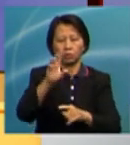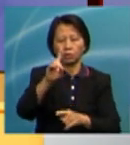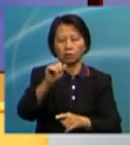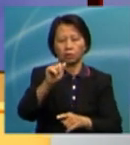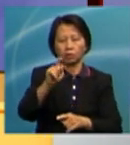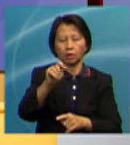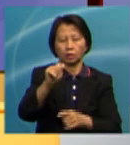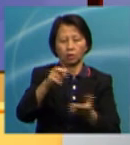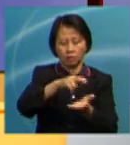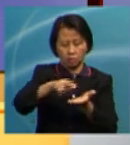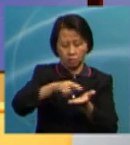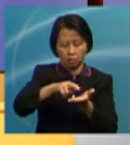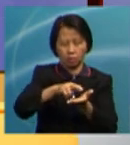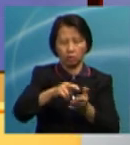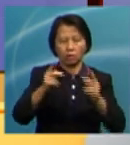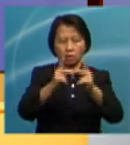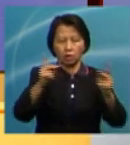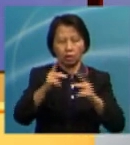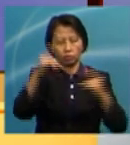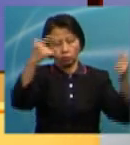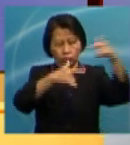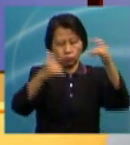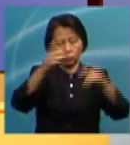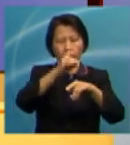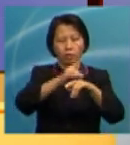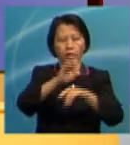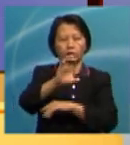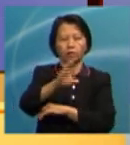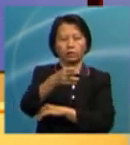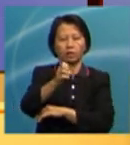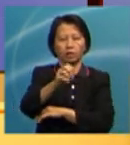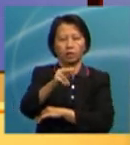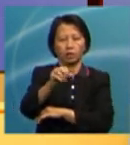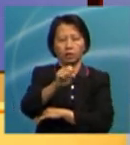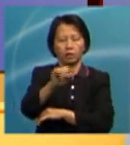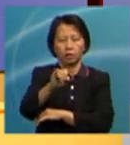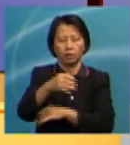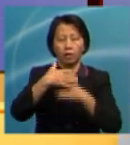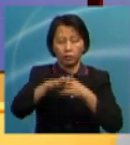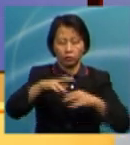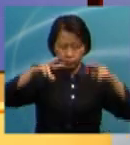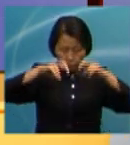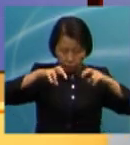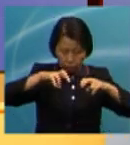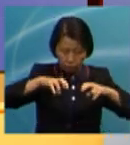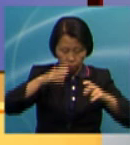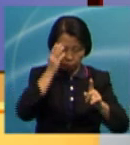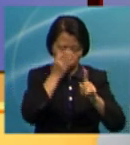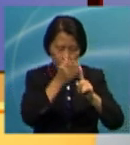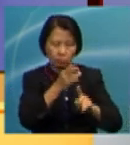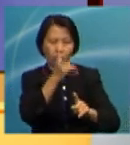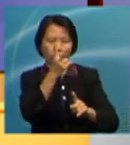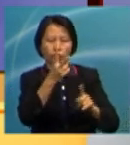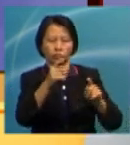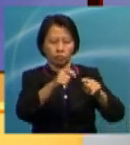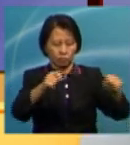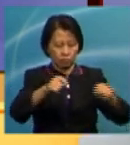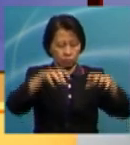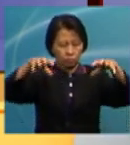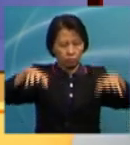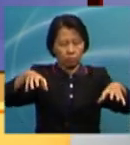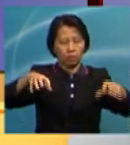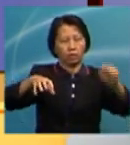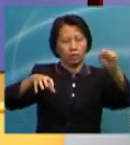Radar kawasan trafiknya di chenai selepas siasatan dan misi pencarian kini tertumpu di dua koridor termasuk